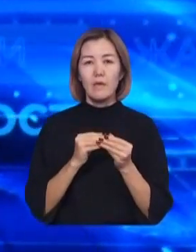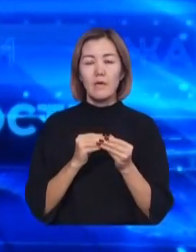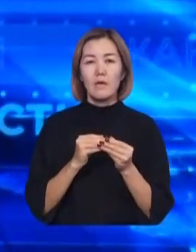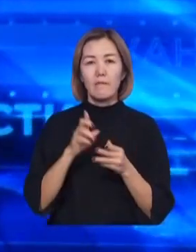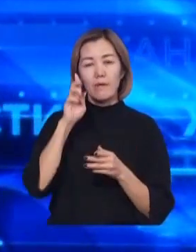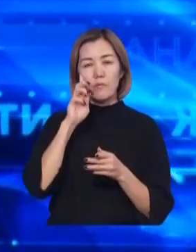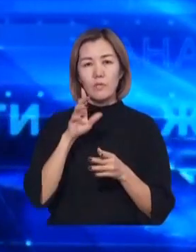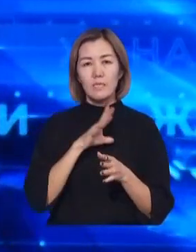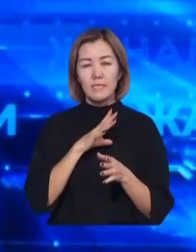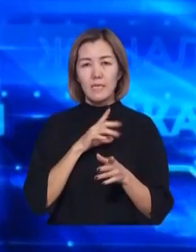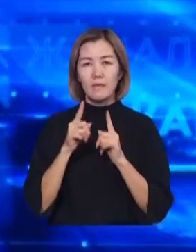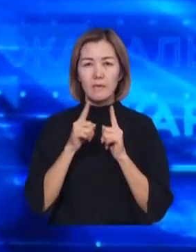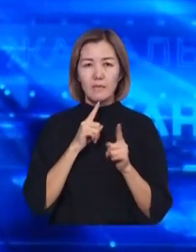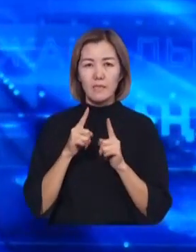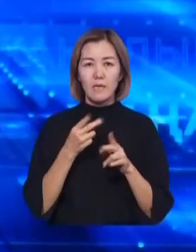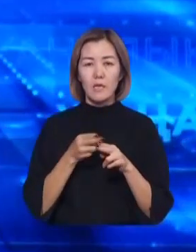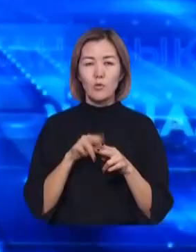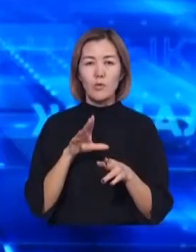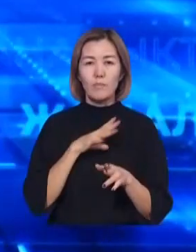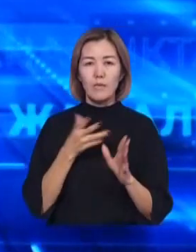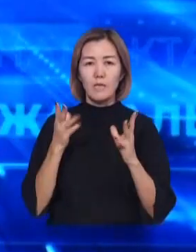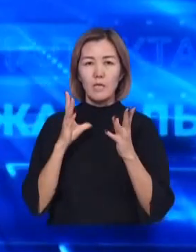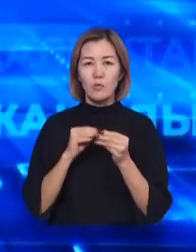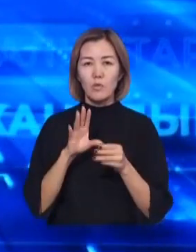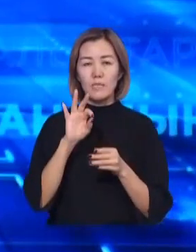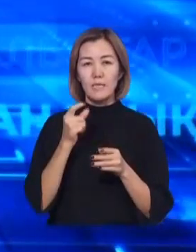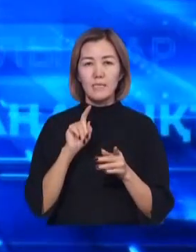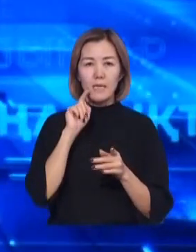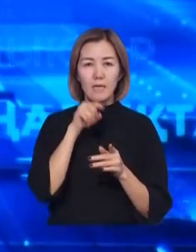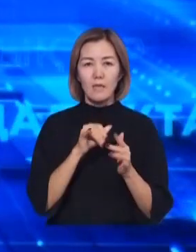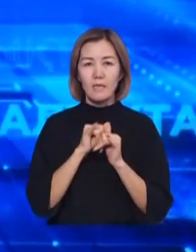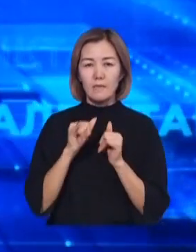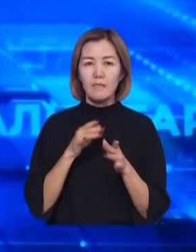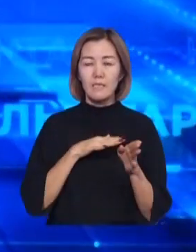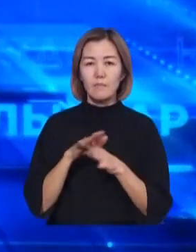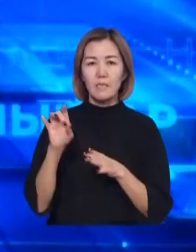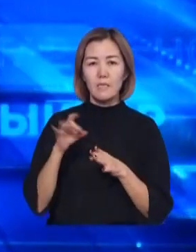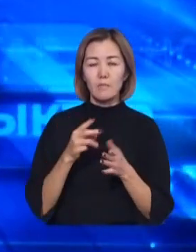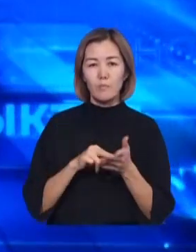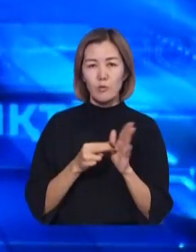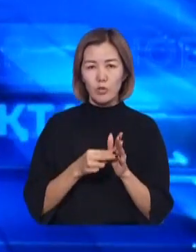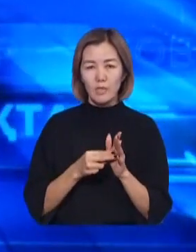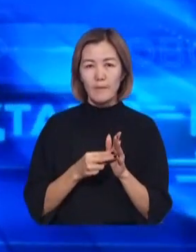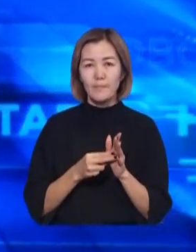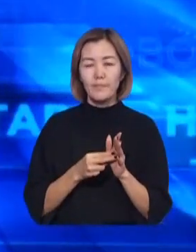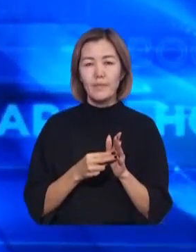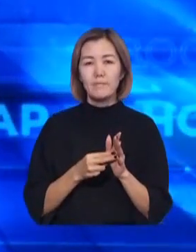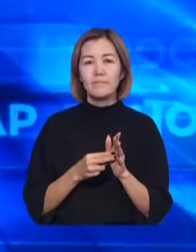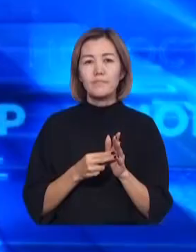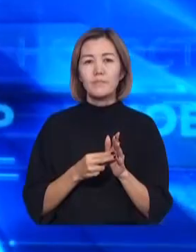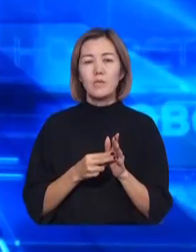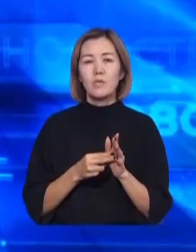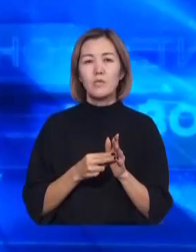аккорде состоялась пресс-конференция на которой были подведены итоги социальноэкономического развития и исполнения республиканского